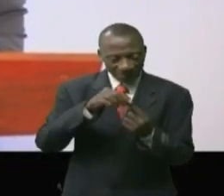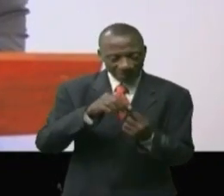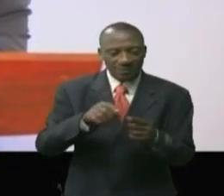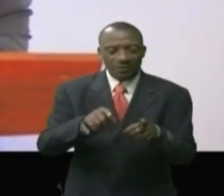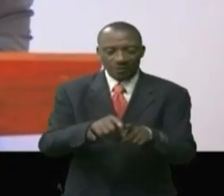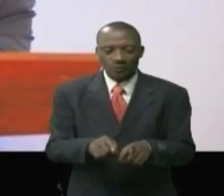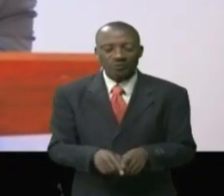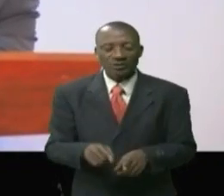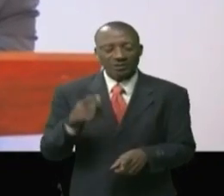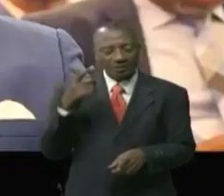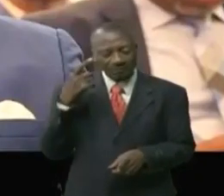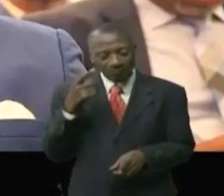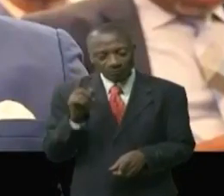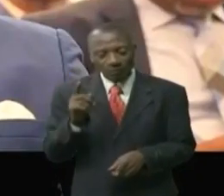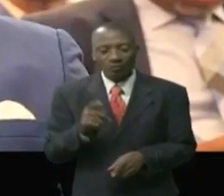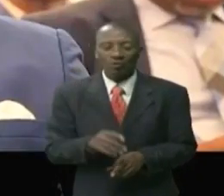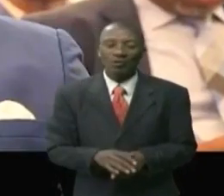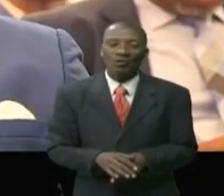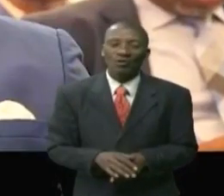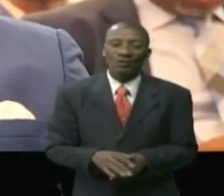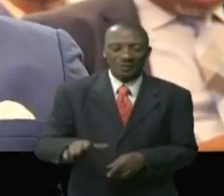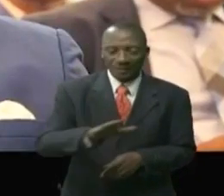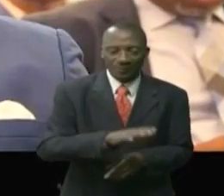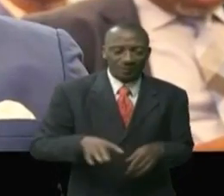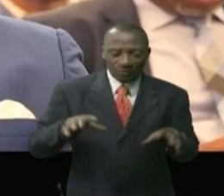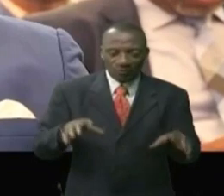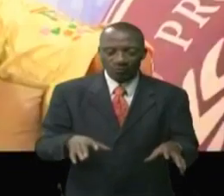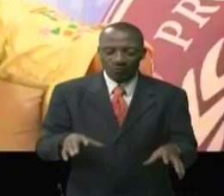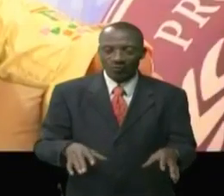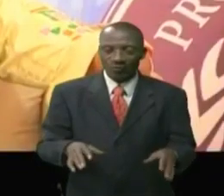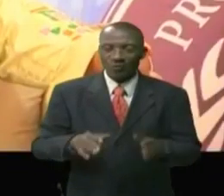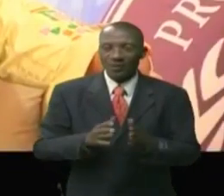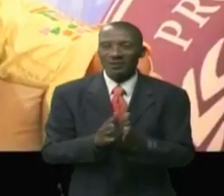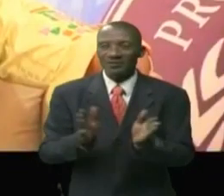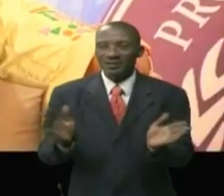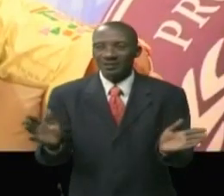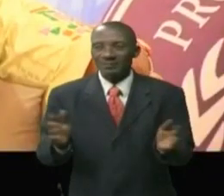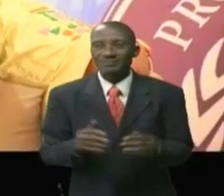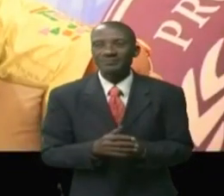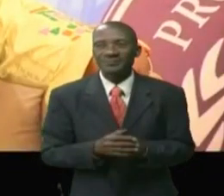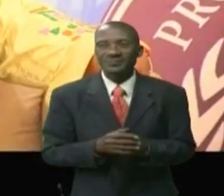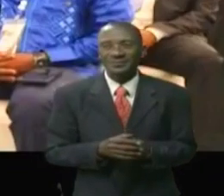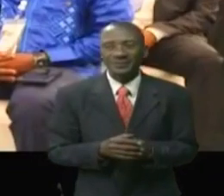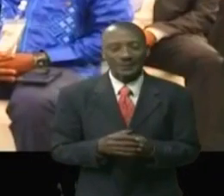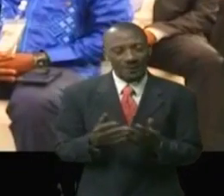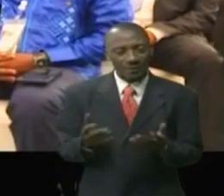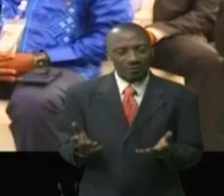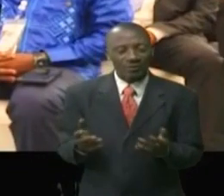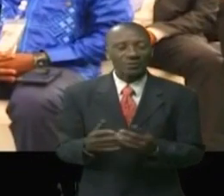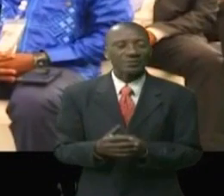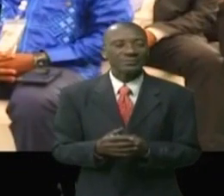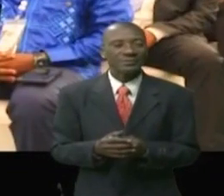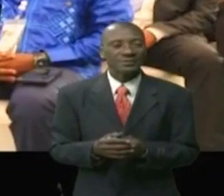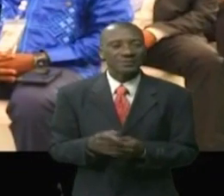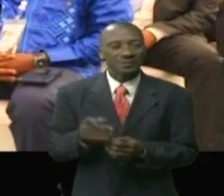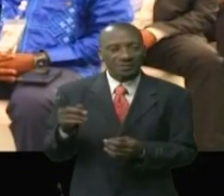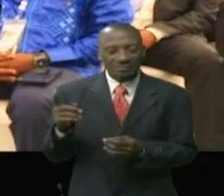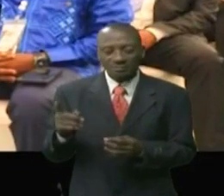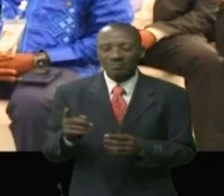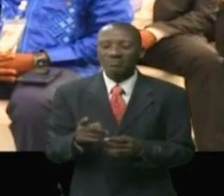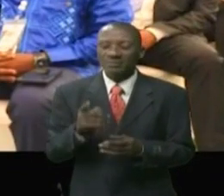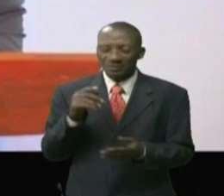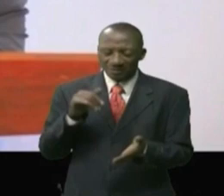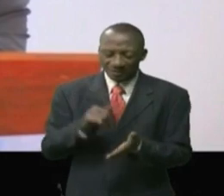participation de plusieurs personnalités entre autres l'intervention du vice-prémier Ministre Ministre de l'économie nationale